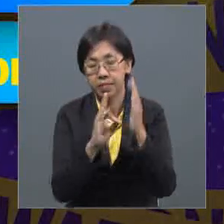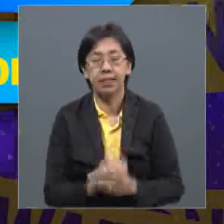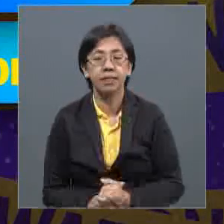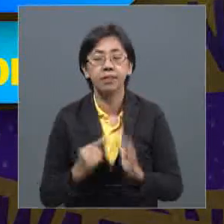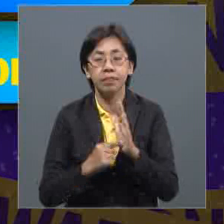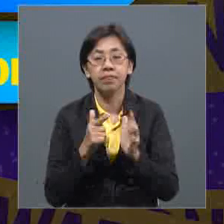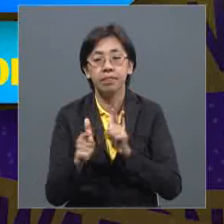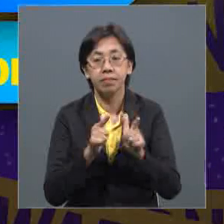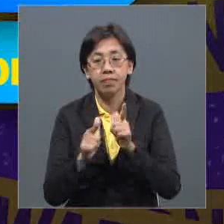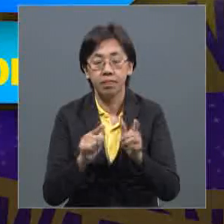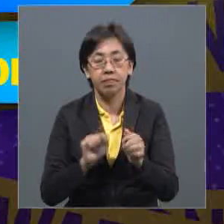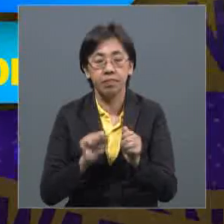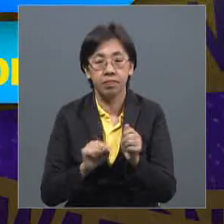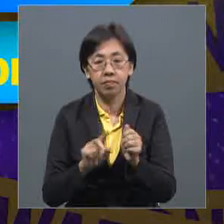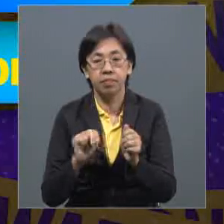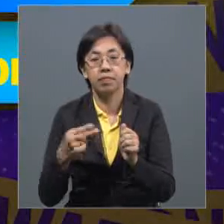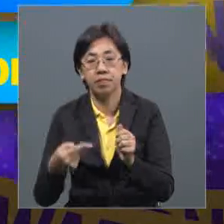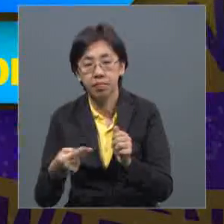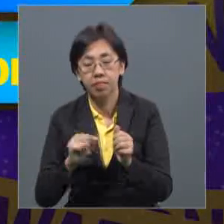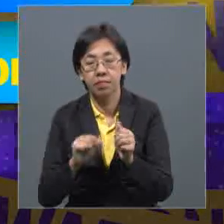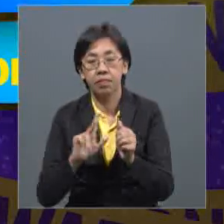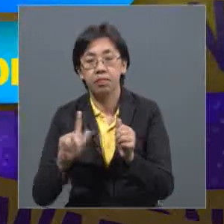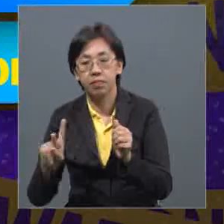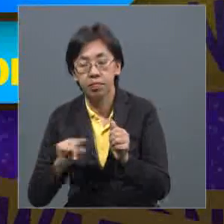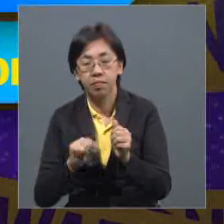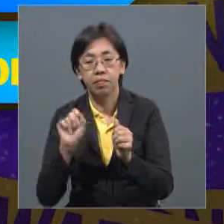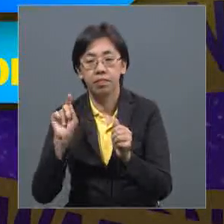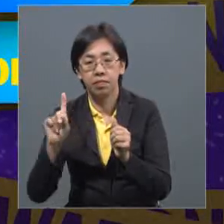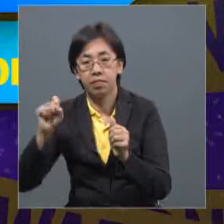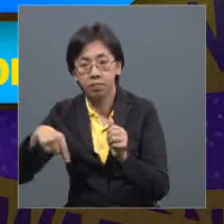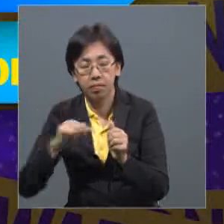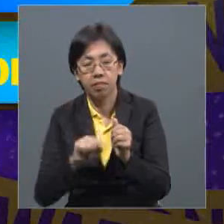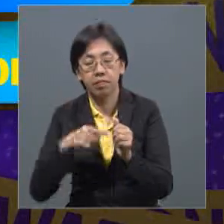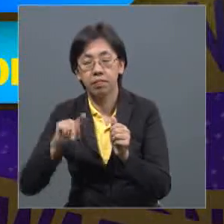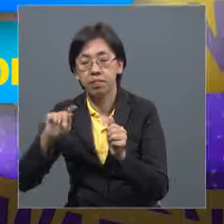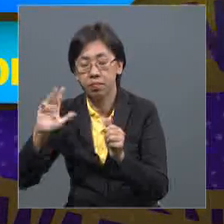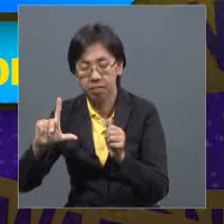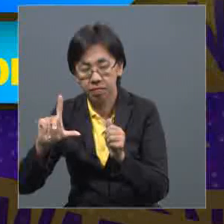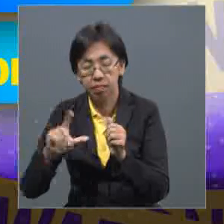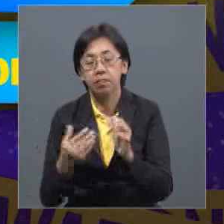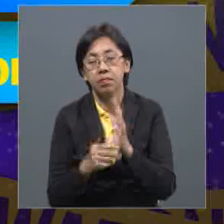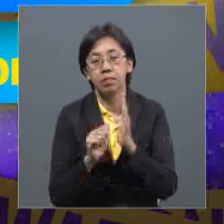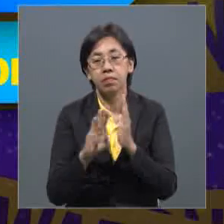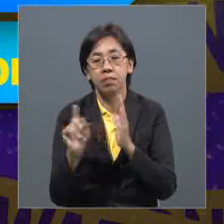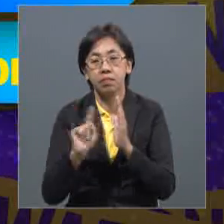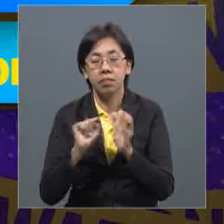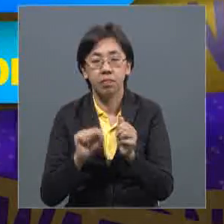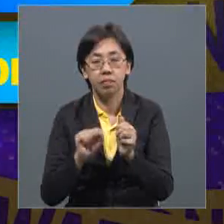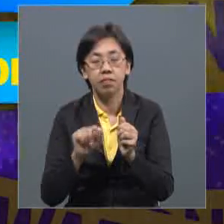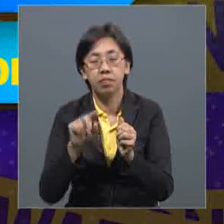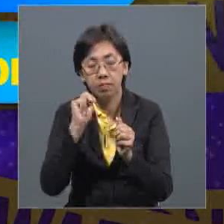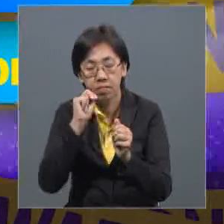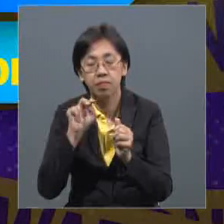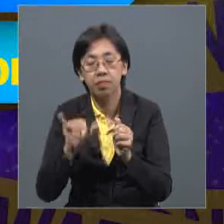จังหวัดเลยเนี่ยก็คือที่อำเภอนาแห้วเชียงคานด่านซ้ายและปากชมที่อุบลราชธานีมีที่อำเภอน้ำยืนและอำเภอ